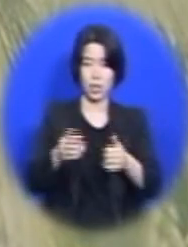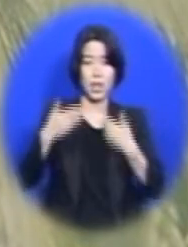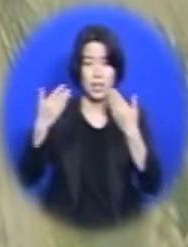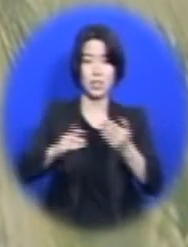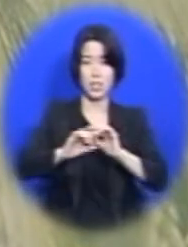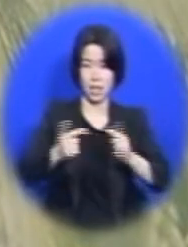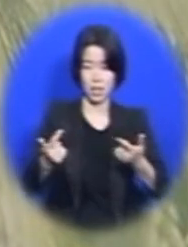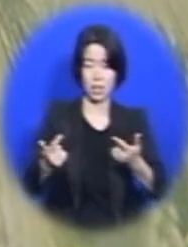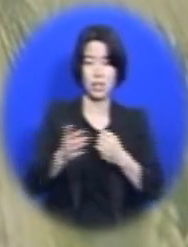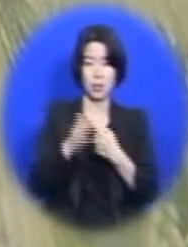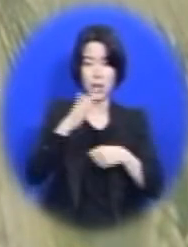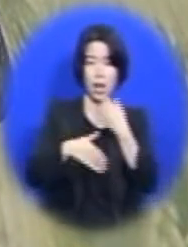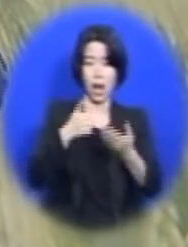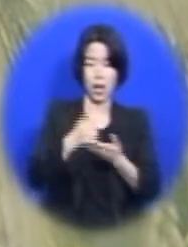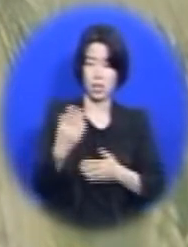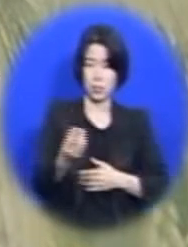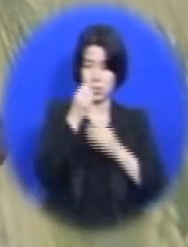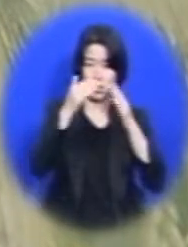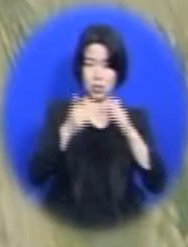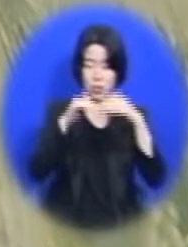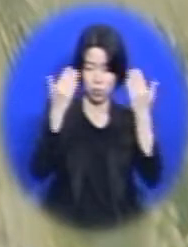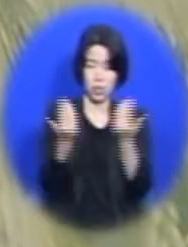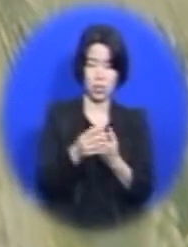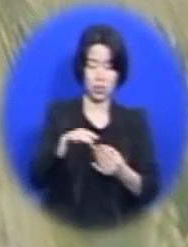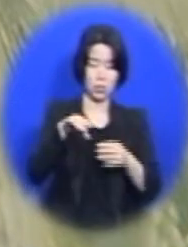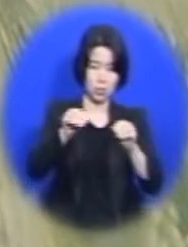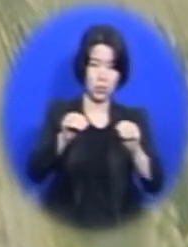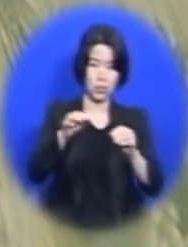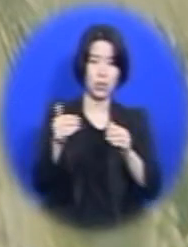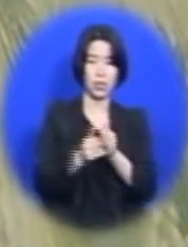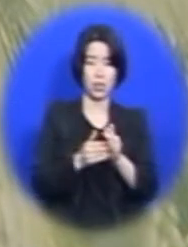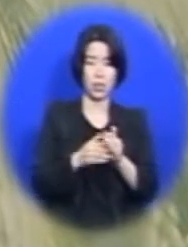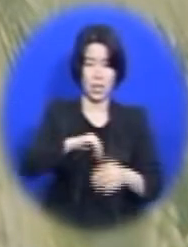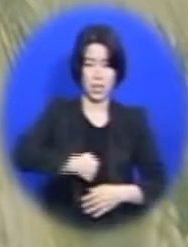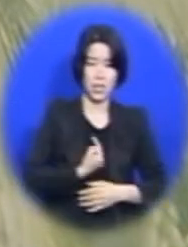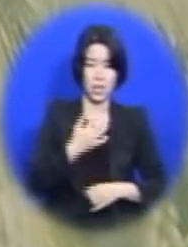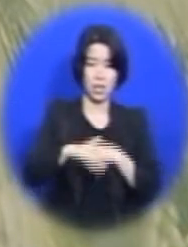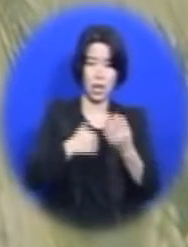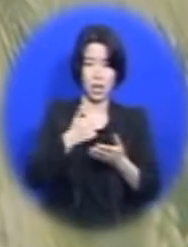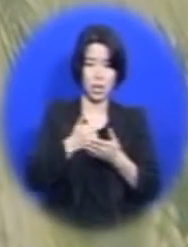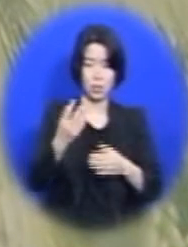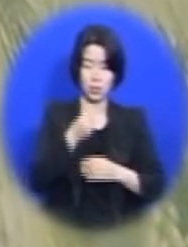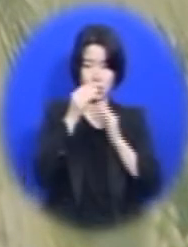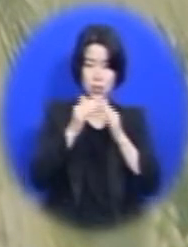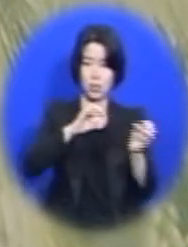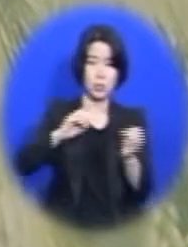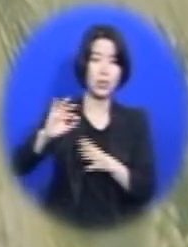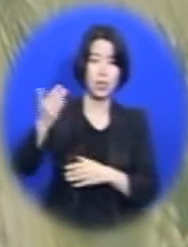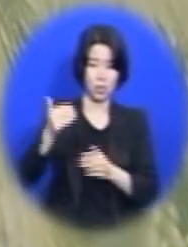않으니 하나님의 성전이 완전히 마비가 되어버리고 자기들이 하나님의 성전을 버린 게